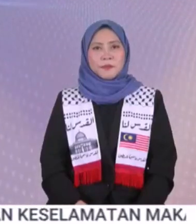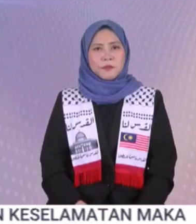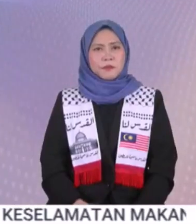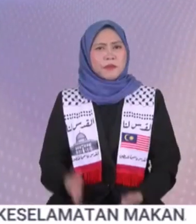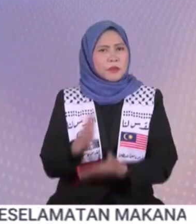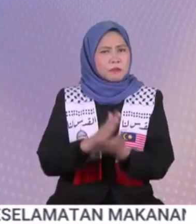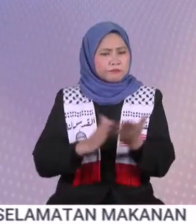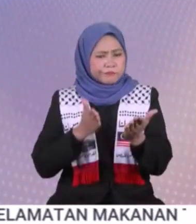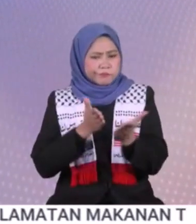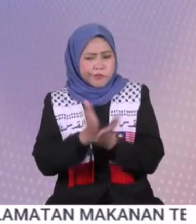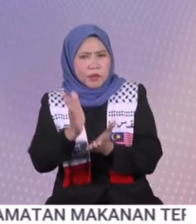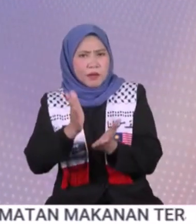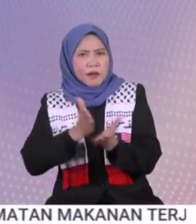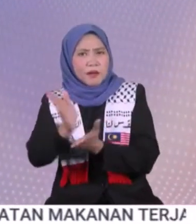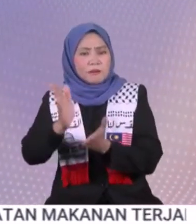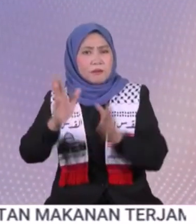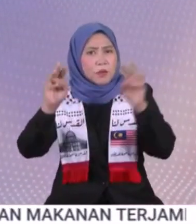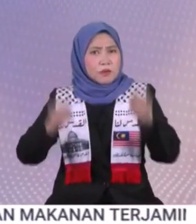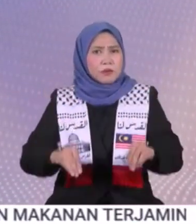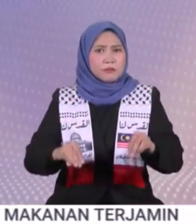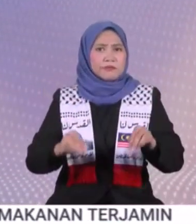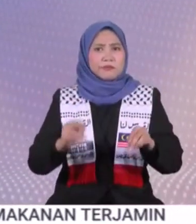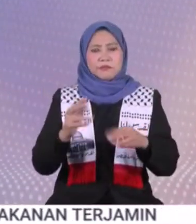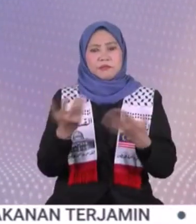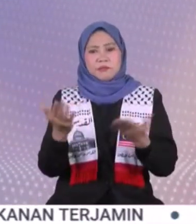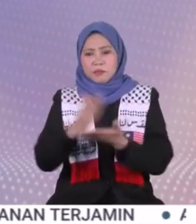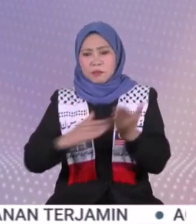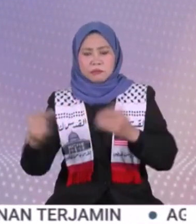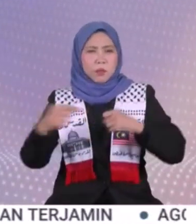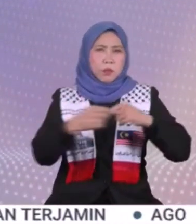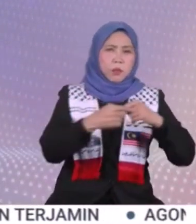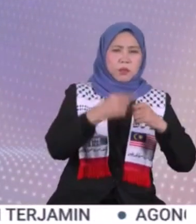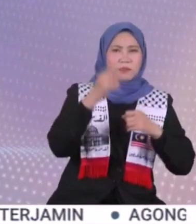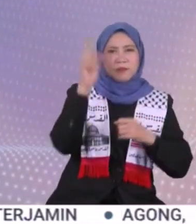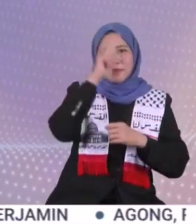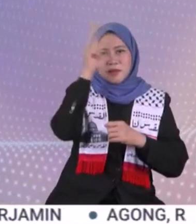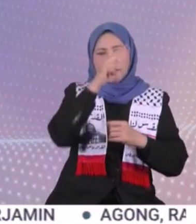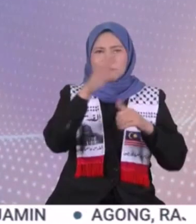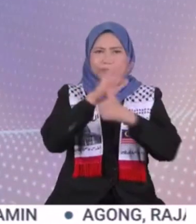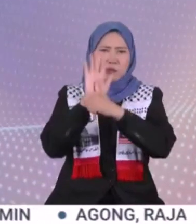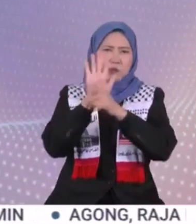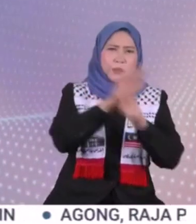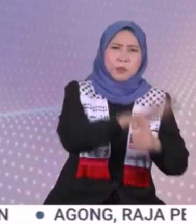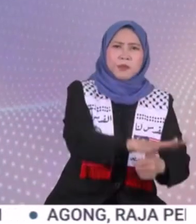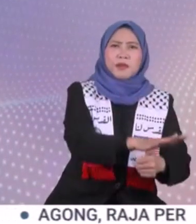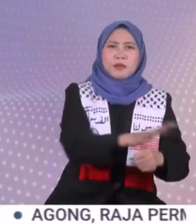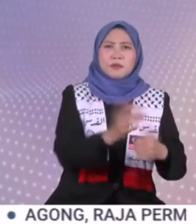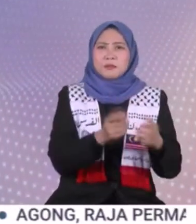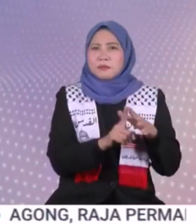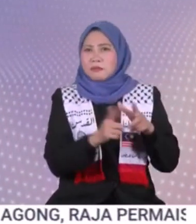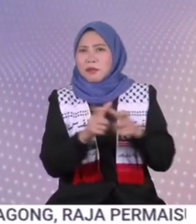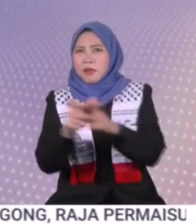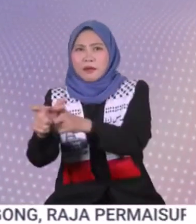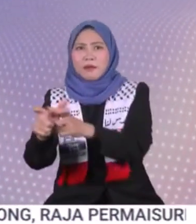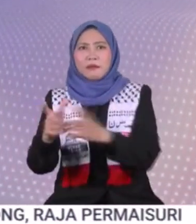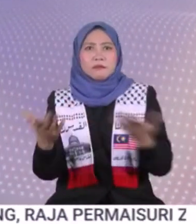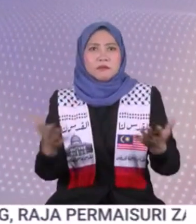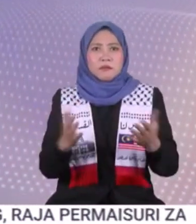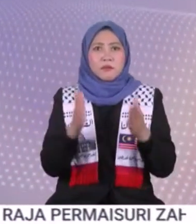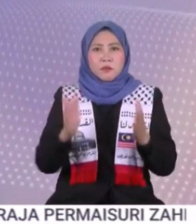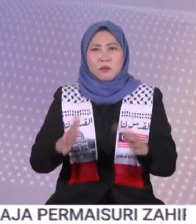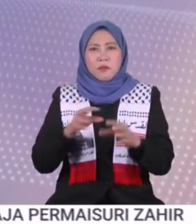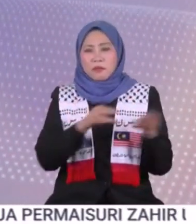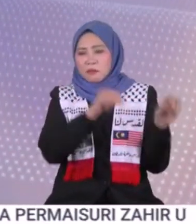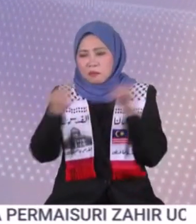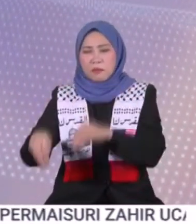dakwaan Human Rights watch kononnya Kerajaan Malaysia menindas pelarian dan warga asing dengan menempatkan mereka di Depot tahanan imigresen yang